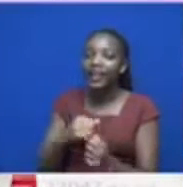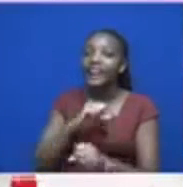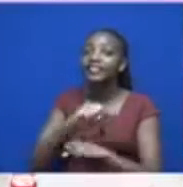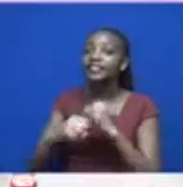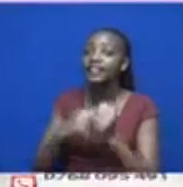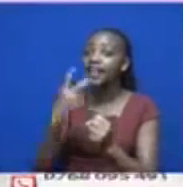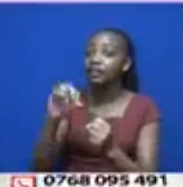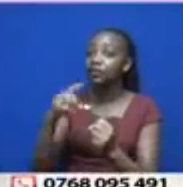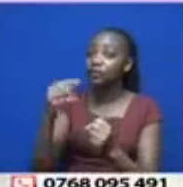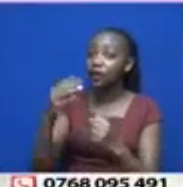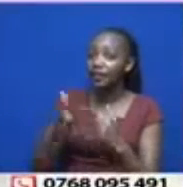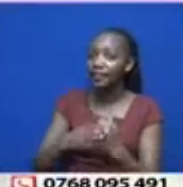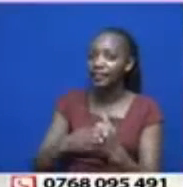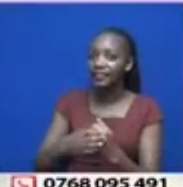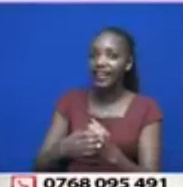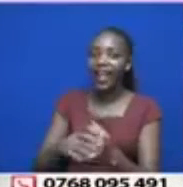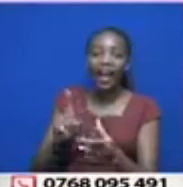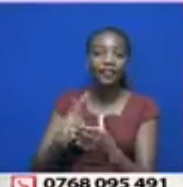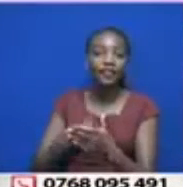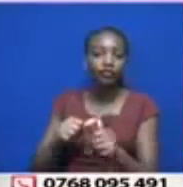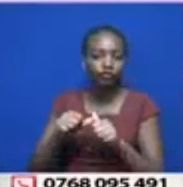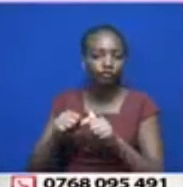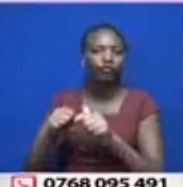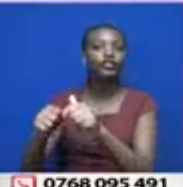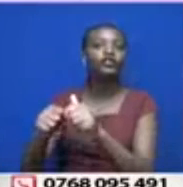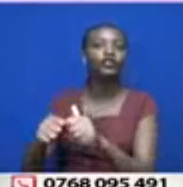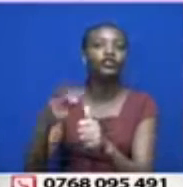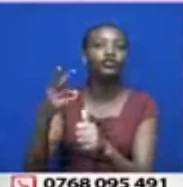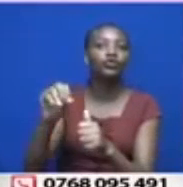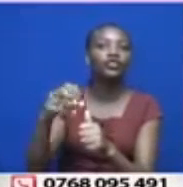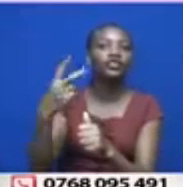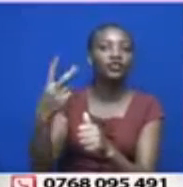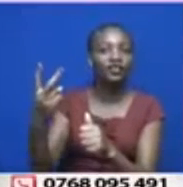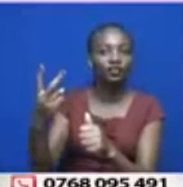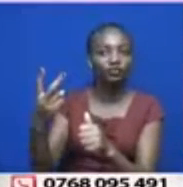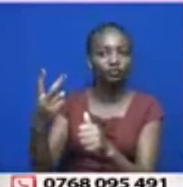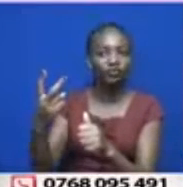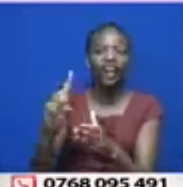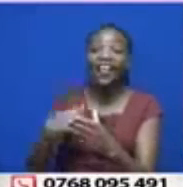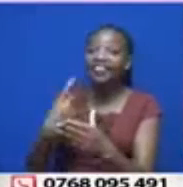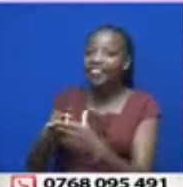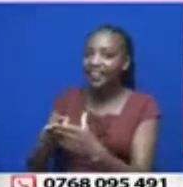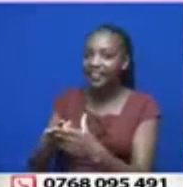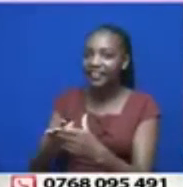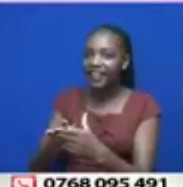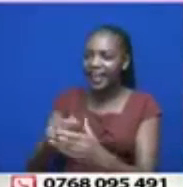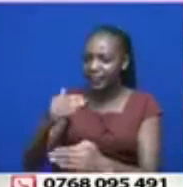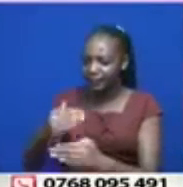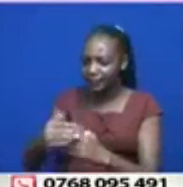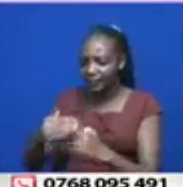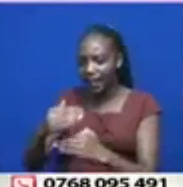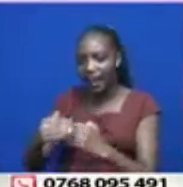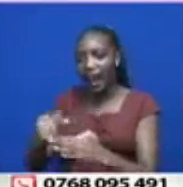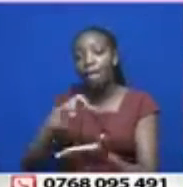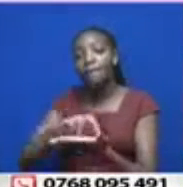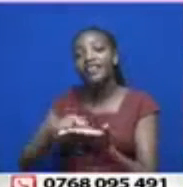2019 inaelekea mwaka 2020. Mwaka 2022 inakaribia, na inamaanisha